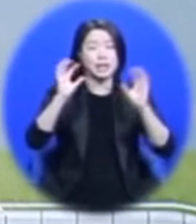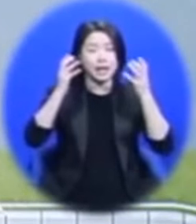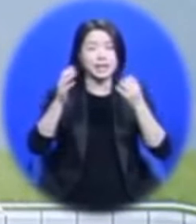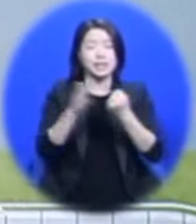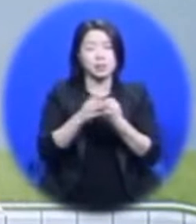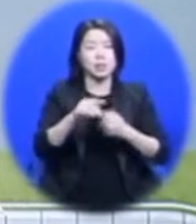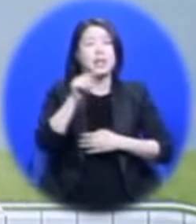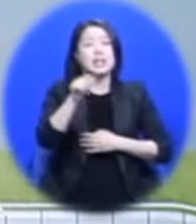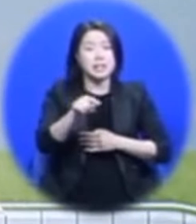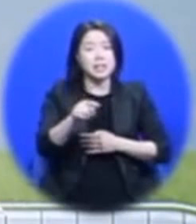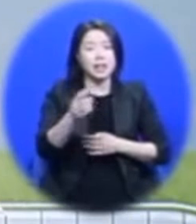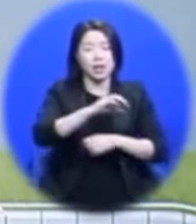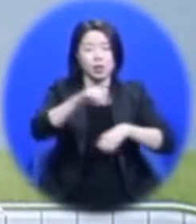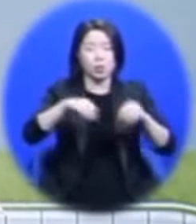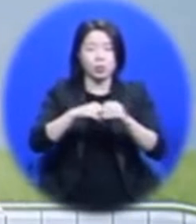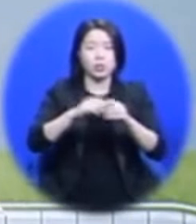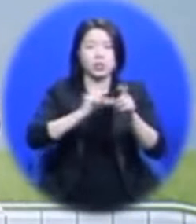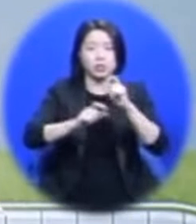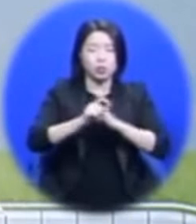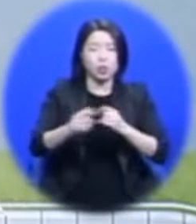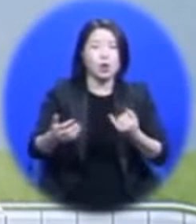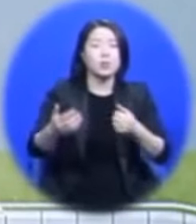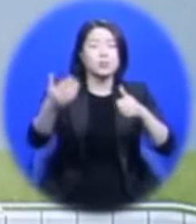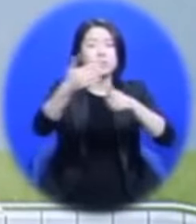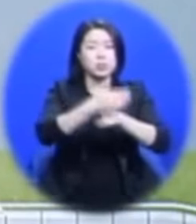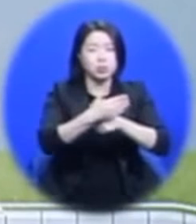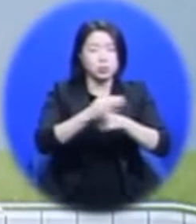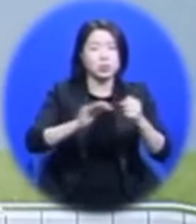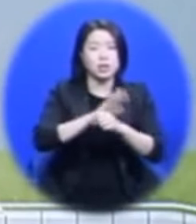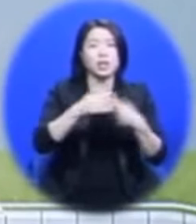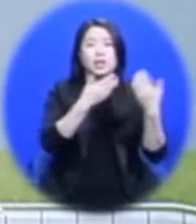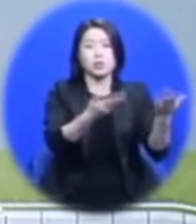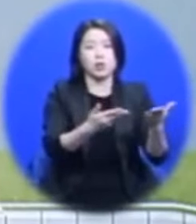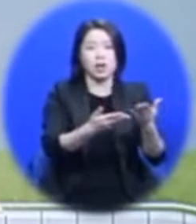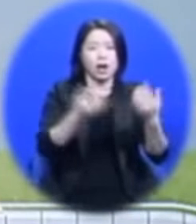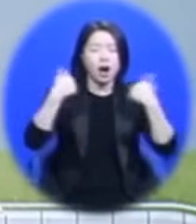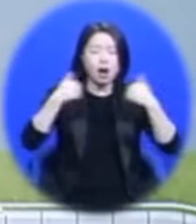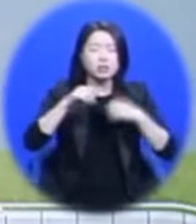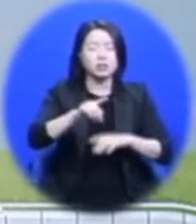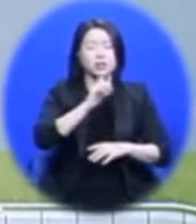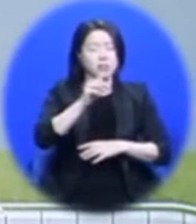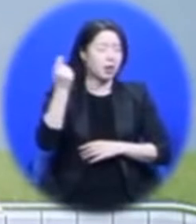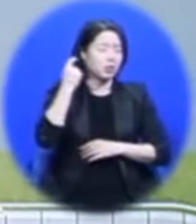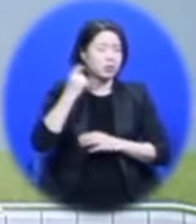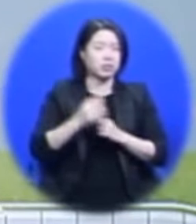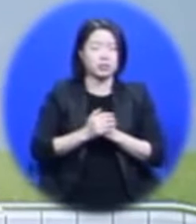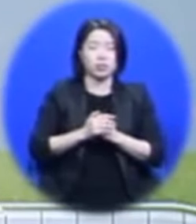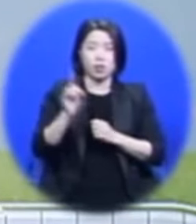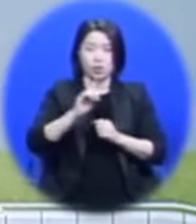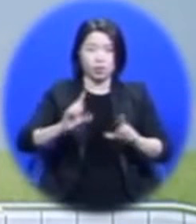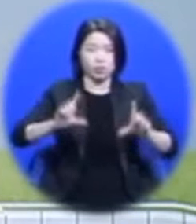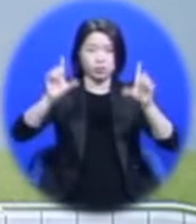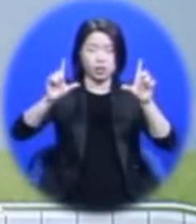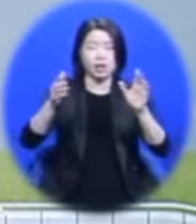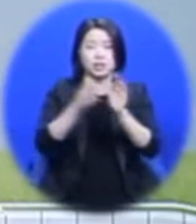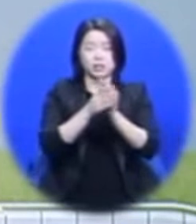너가 그 아이를 오히려 품어주고 사랑해야 된다. 늘 그렇게 들었습니다. 어느 날 친구들하고 같이